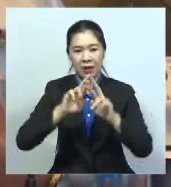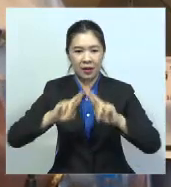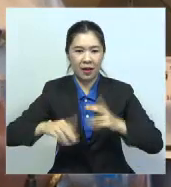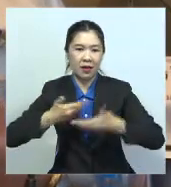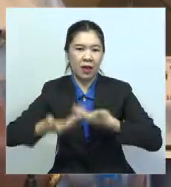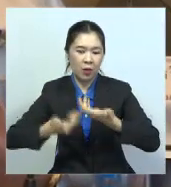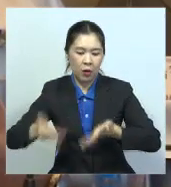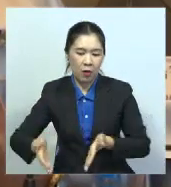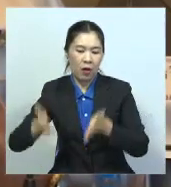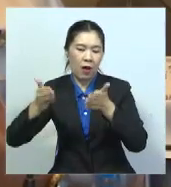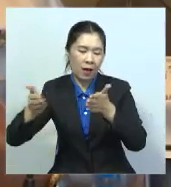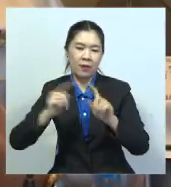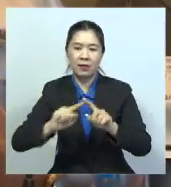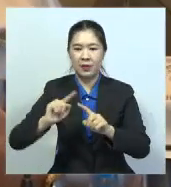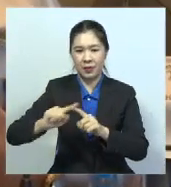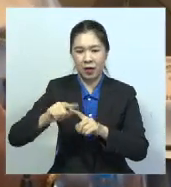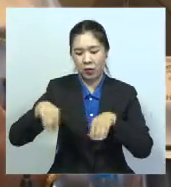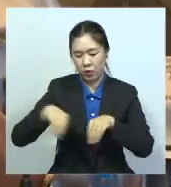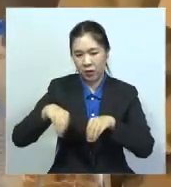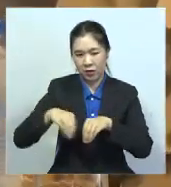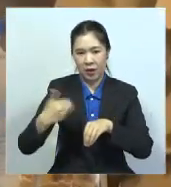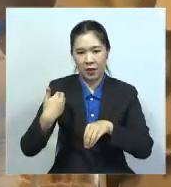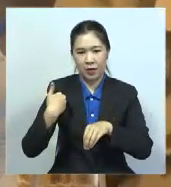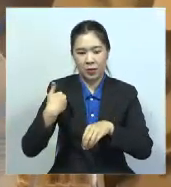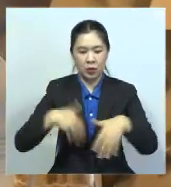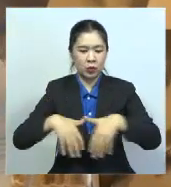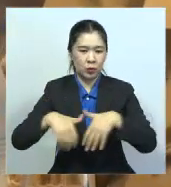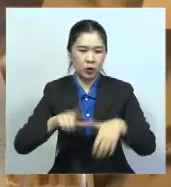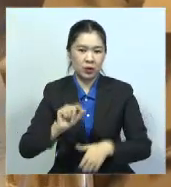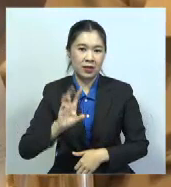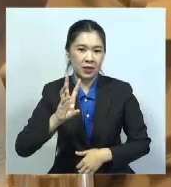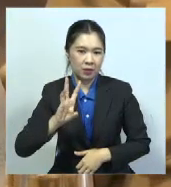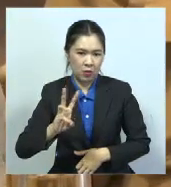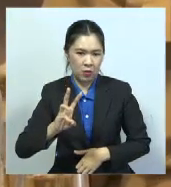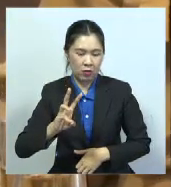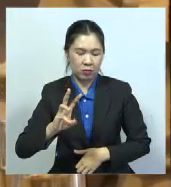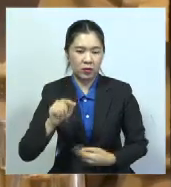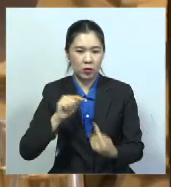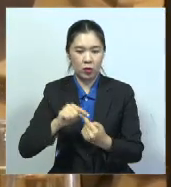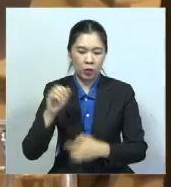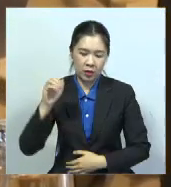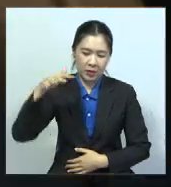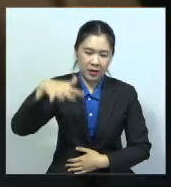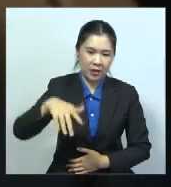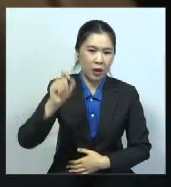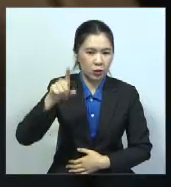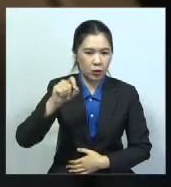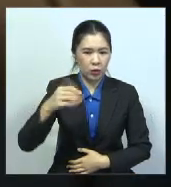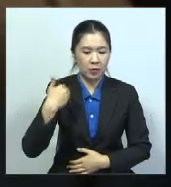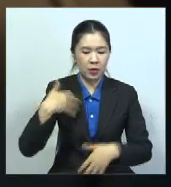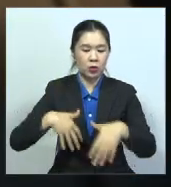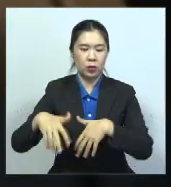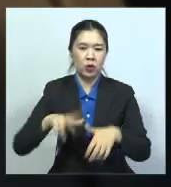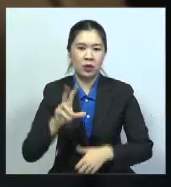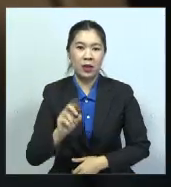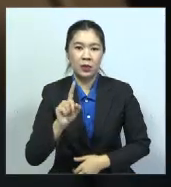าอาคารพาณิชย์โดยรอบพื้นที่รองรับ26ชุมชนและชุมชนใต้ทางด่วนอีก5แห่งรวม31ชุม